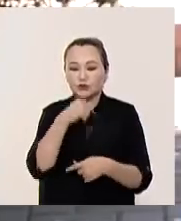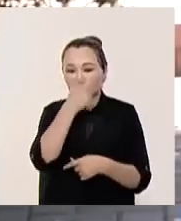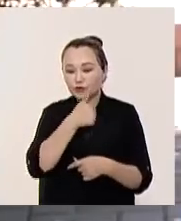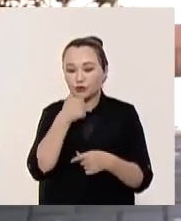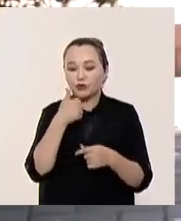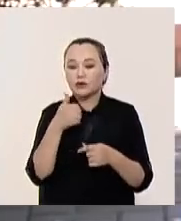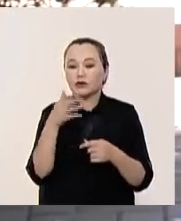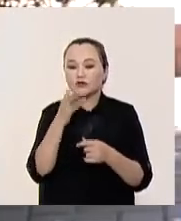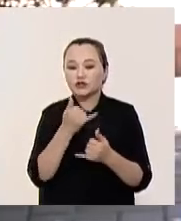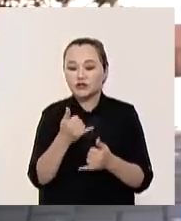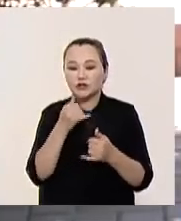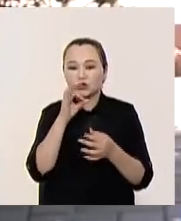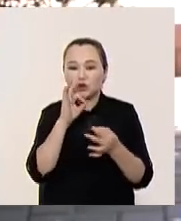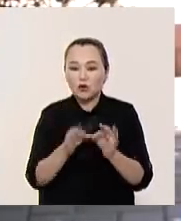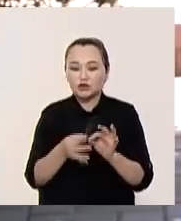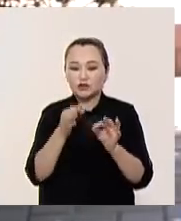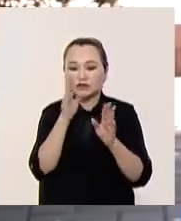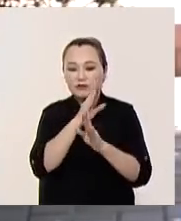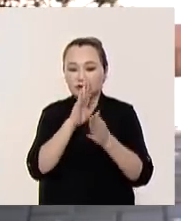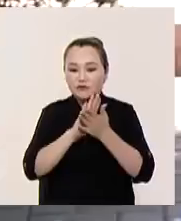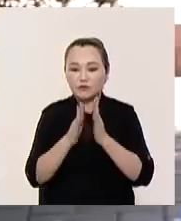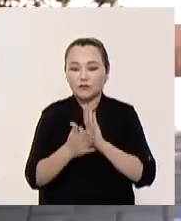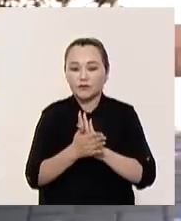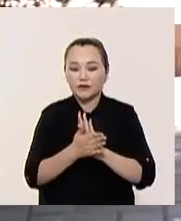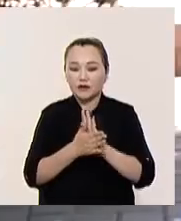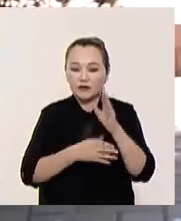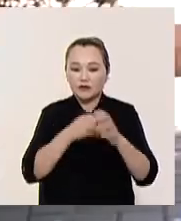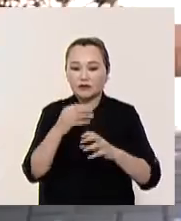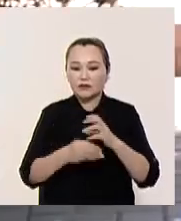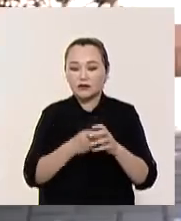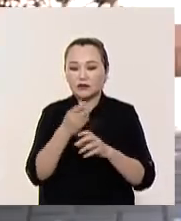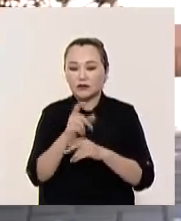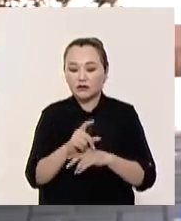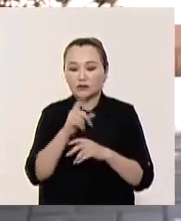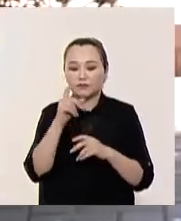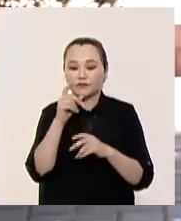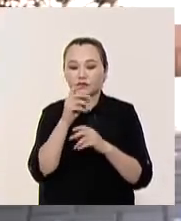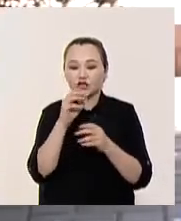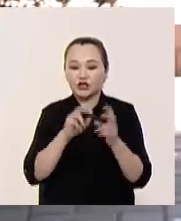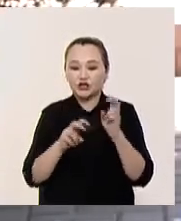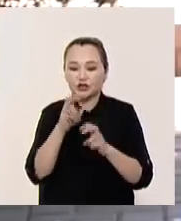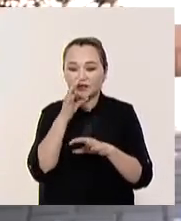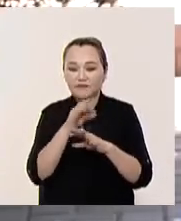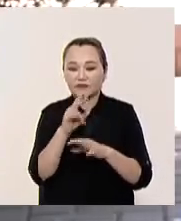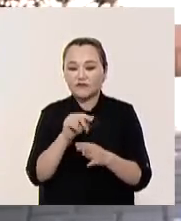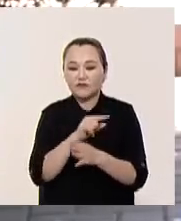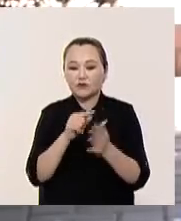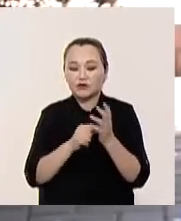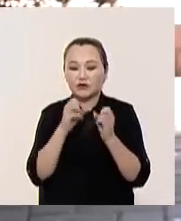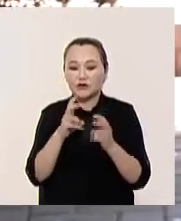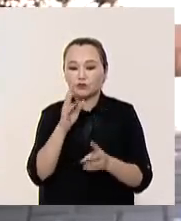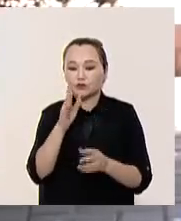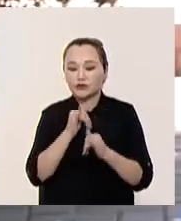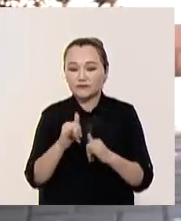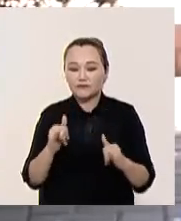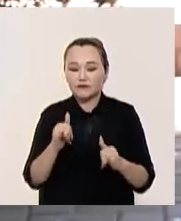эпоху неопределенности и сложной геополитической обстановки именно крупная промышленность ищет ответы на вопросы. Как будет